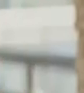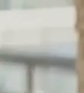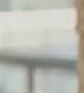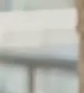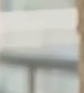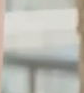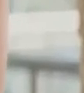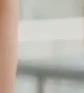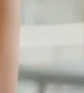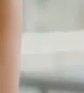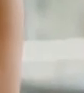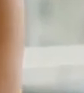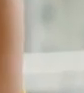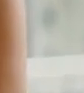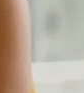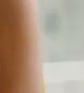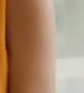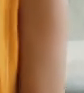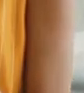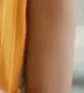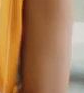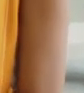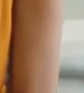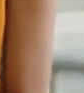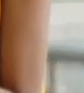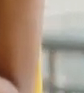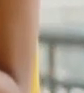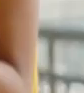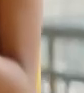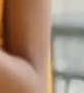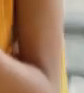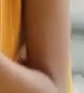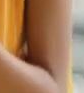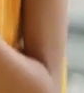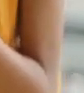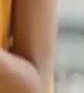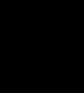Pakua application ya T-Burudani kutoka Google Play Store leo na burudani iendelee.